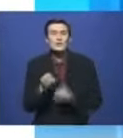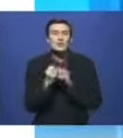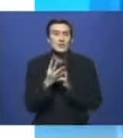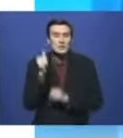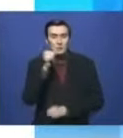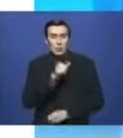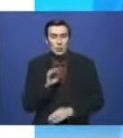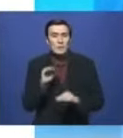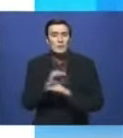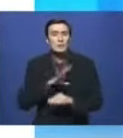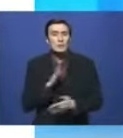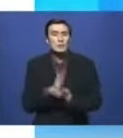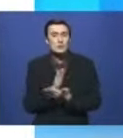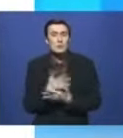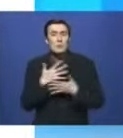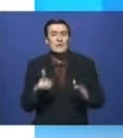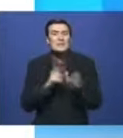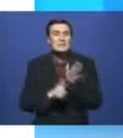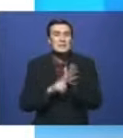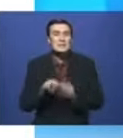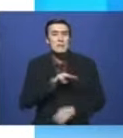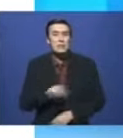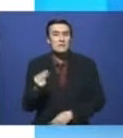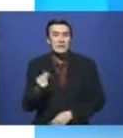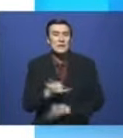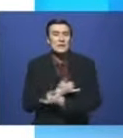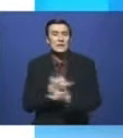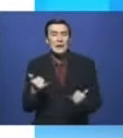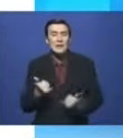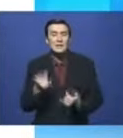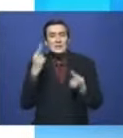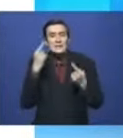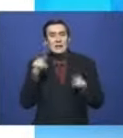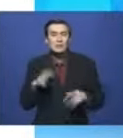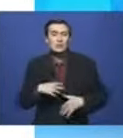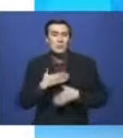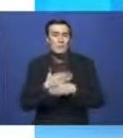2014 дополнительно были предусмотрены более 70 миллионов тенге на идеологическую поддержку.